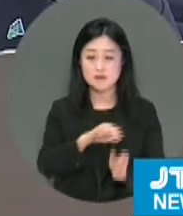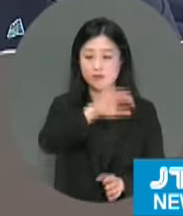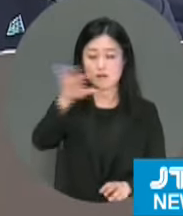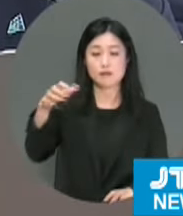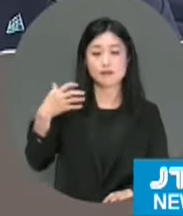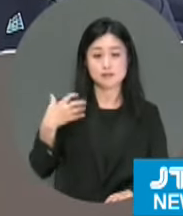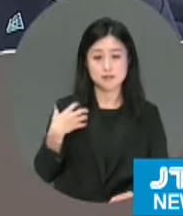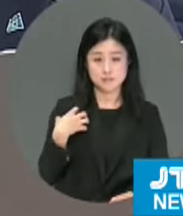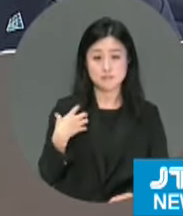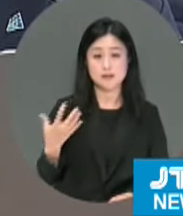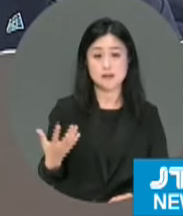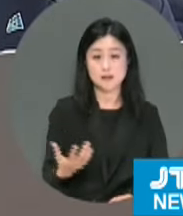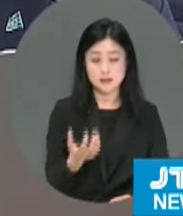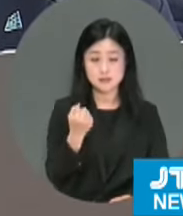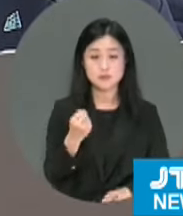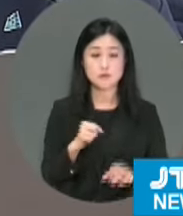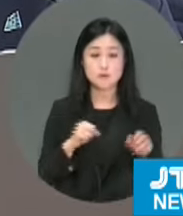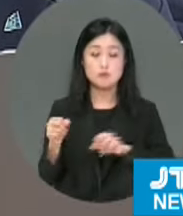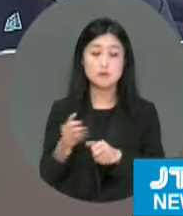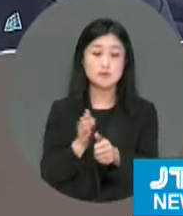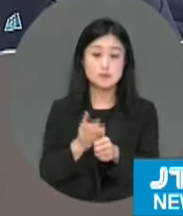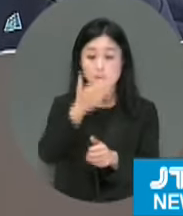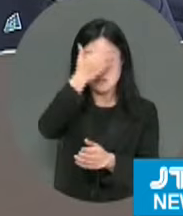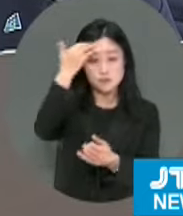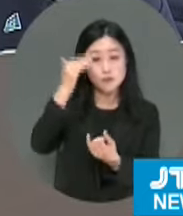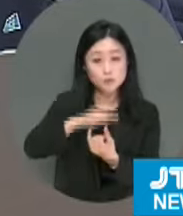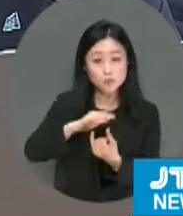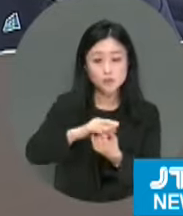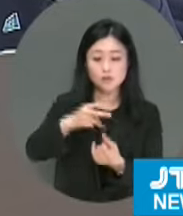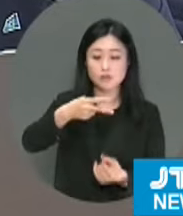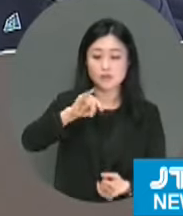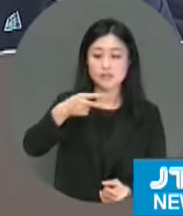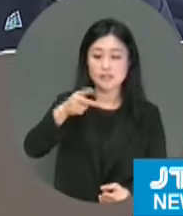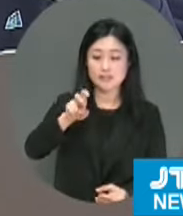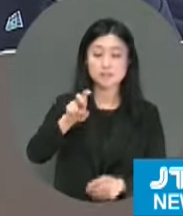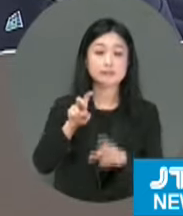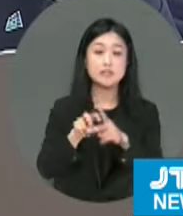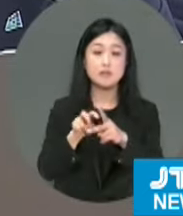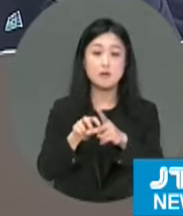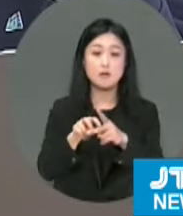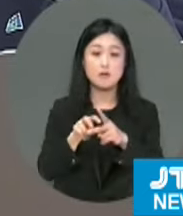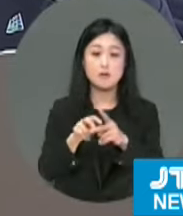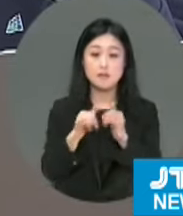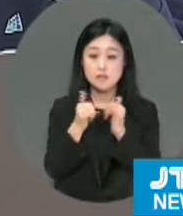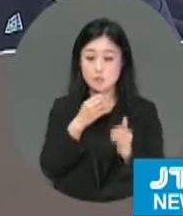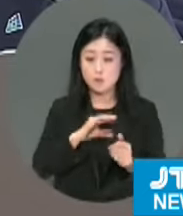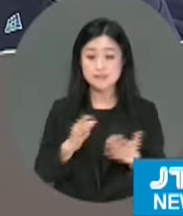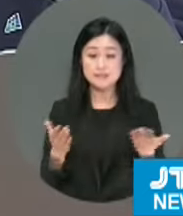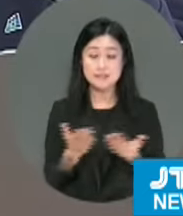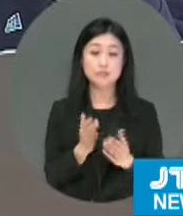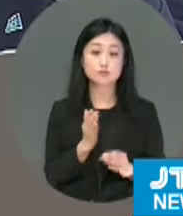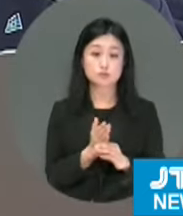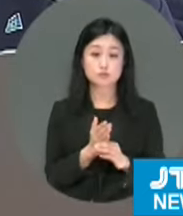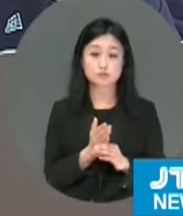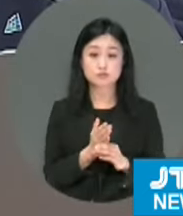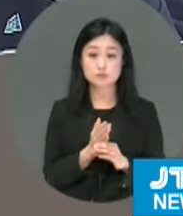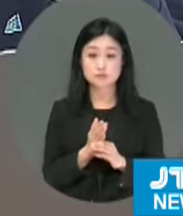책임지고, 아까도 말씀드렸지만 청소년 디딤센터의 경우에도 사회복지 업무를 보고 있지만